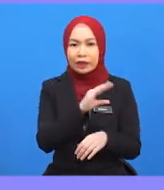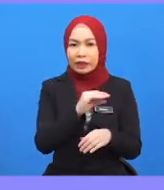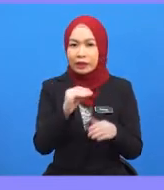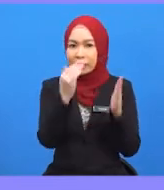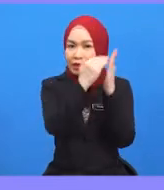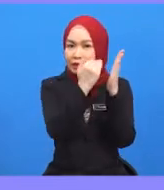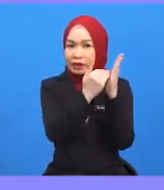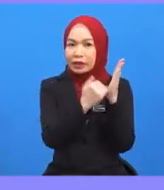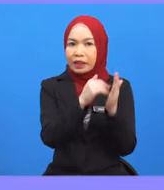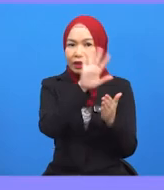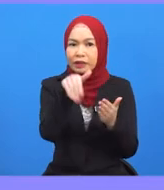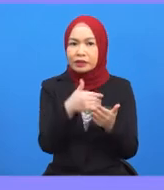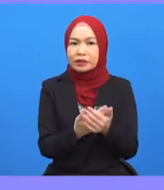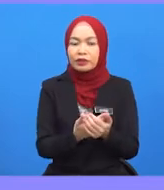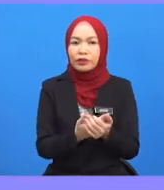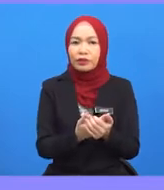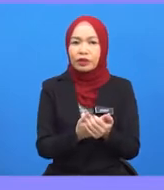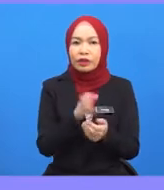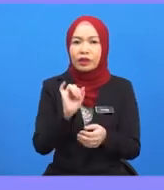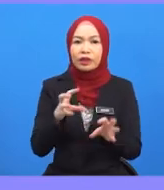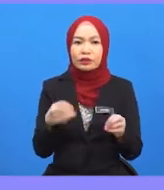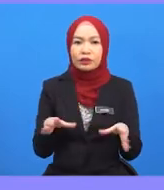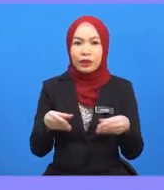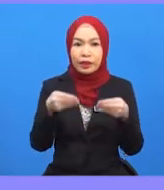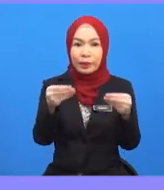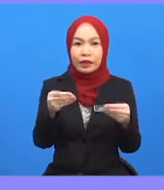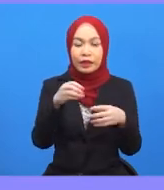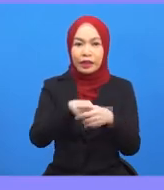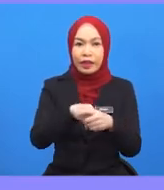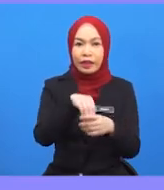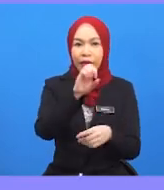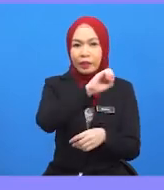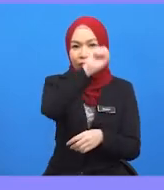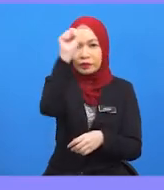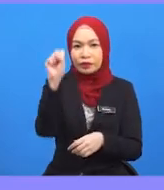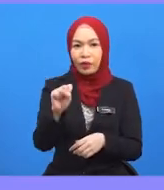senaraikan semua maklumat yang diberikan dalam soalan.